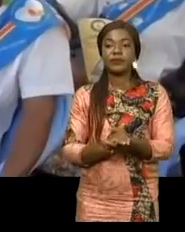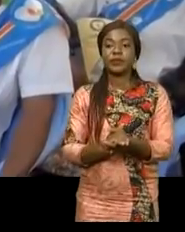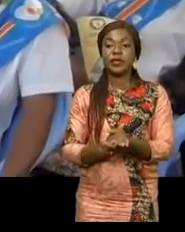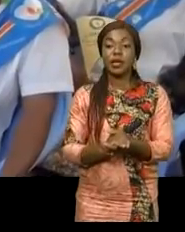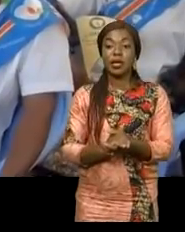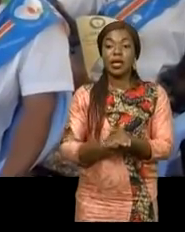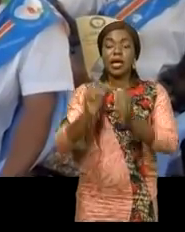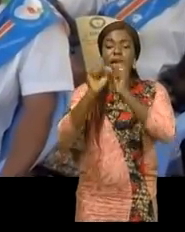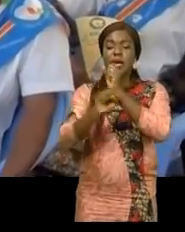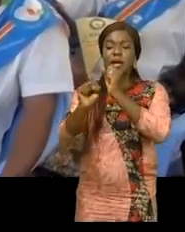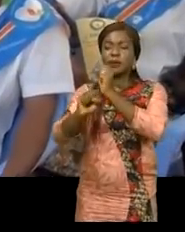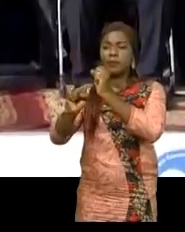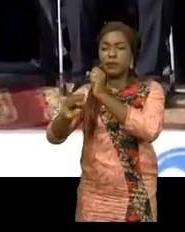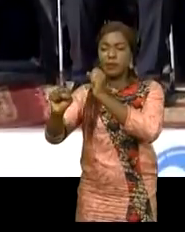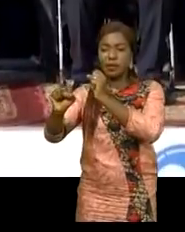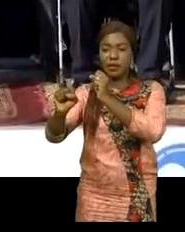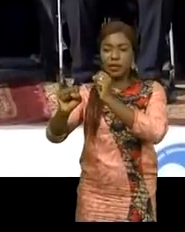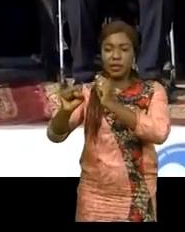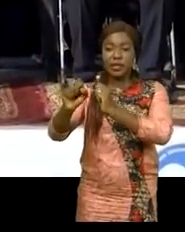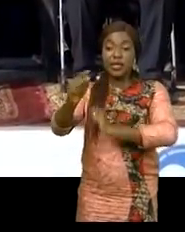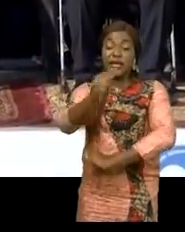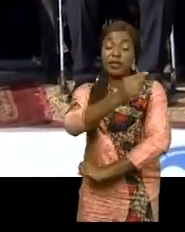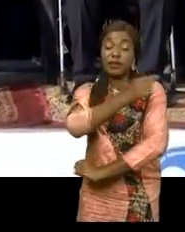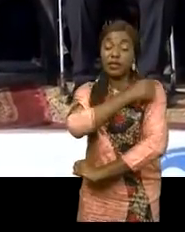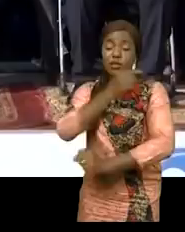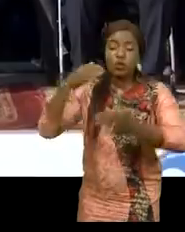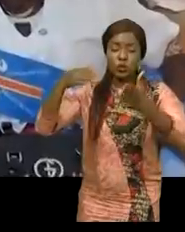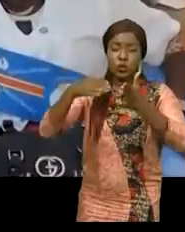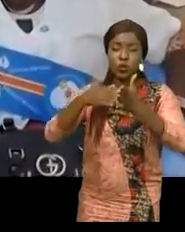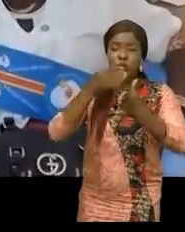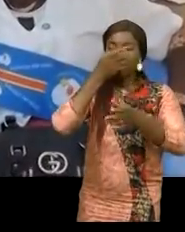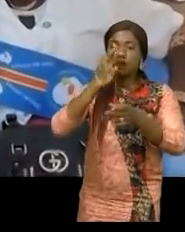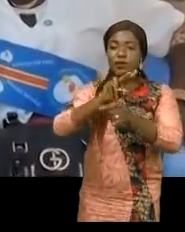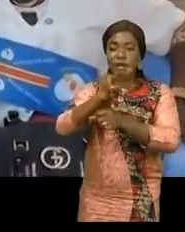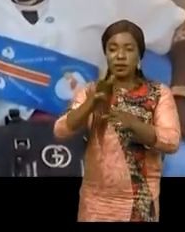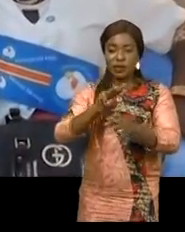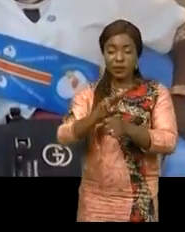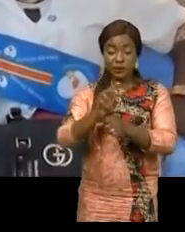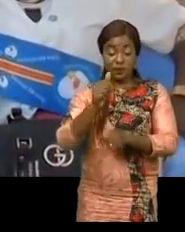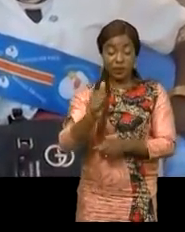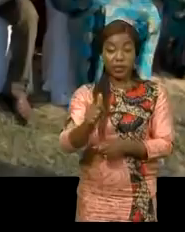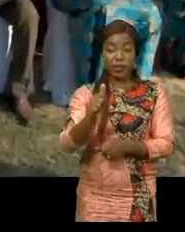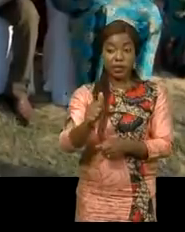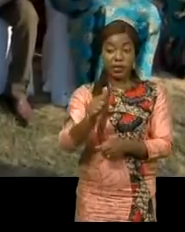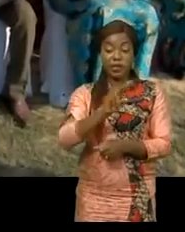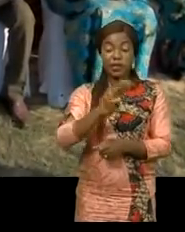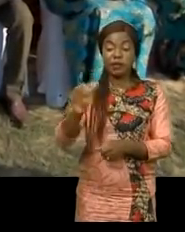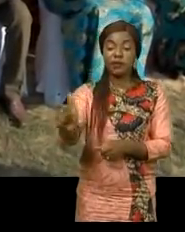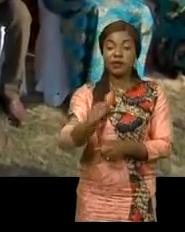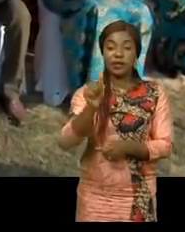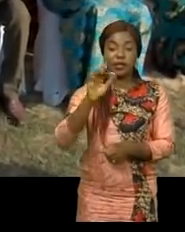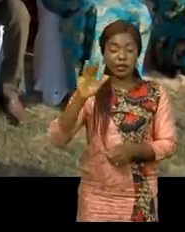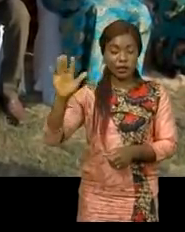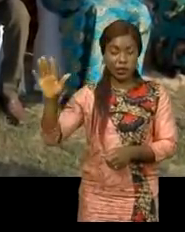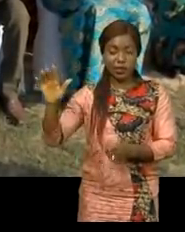la copie 19 a été lancée le lundi 19 avril 2021 à kinshasa henri démocratique du congo les